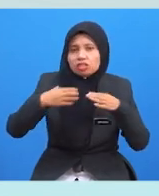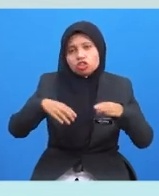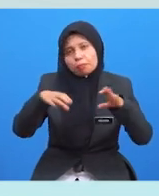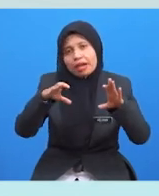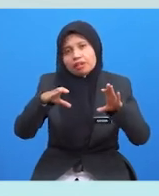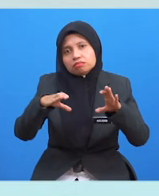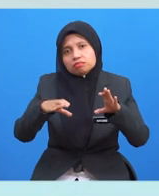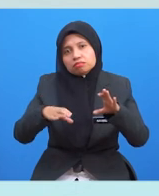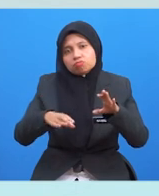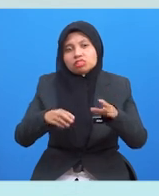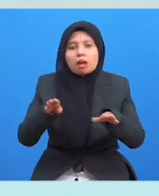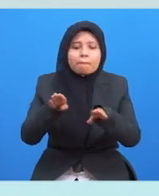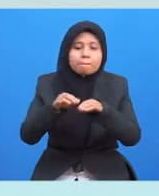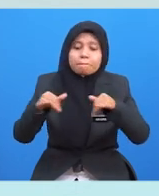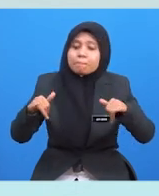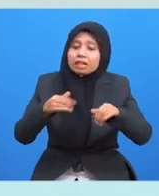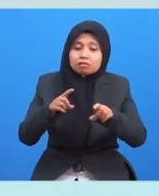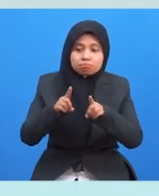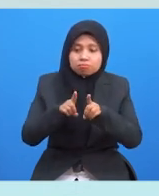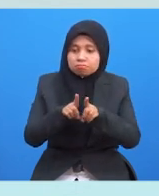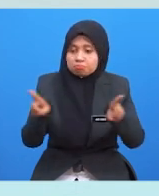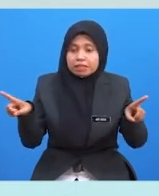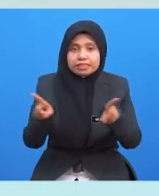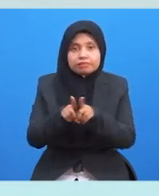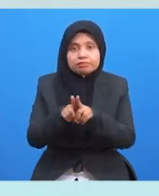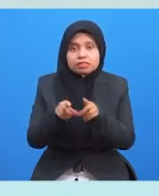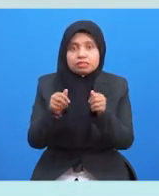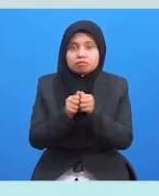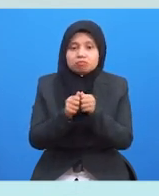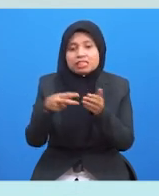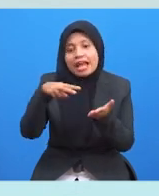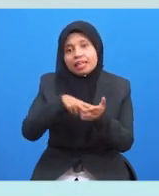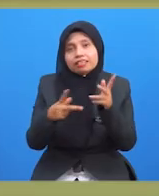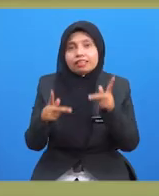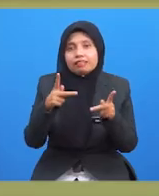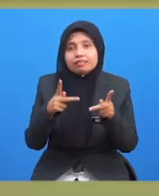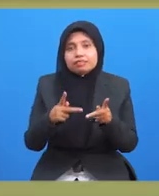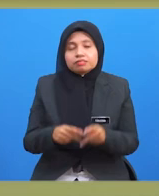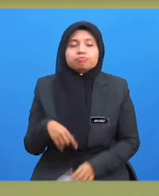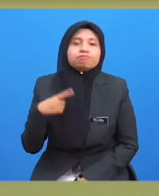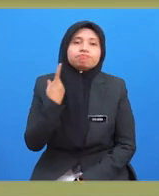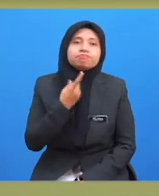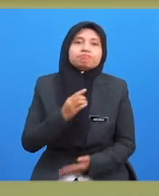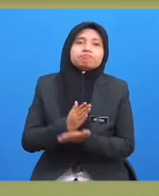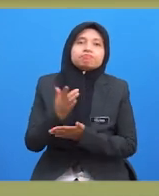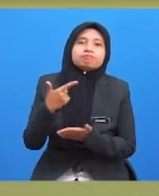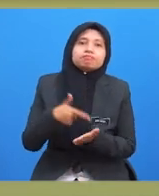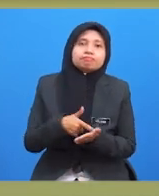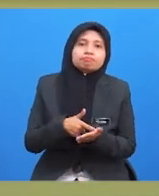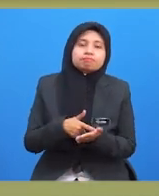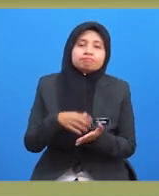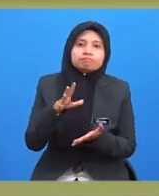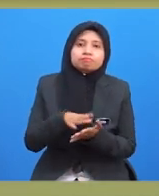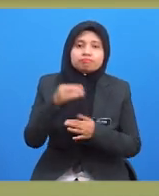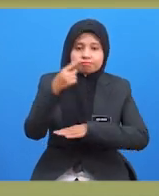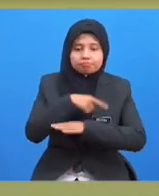dengan menaiki kenderaan seperti kereta. Kita teruskan lagi pembelajaran pada hari